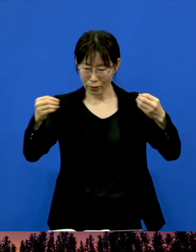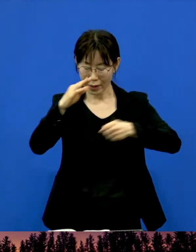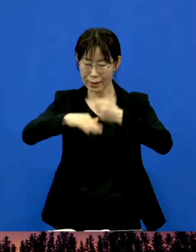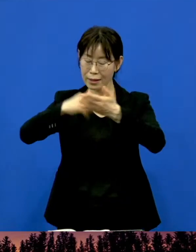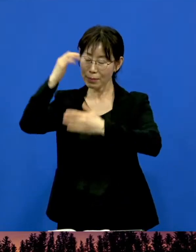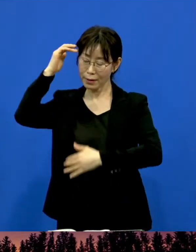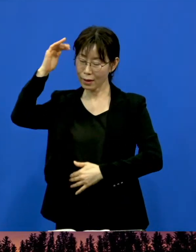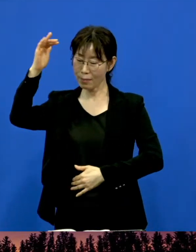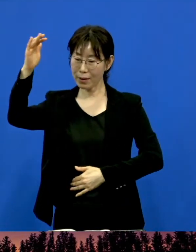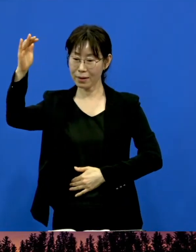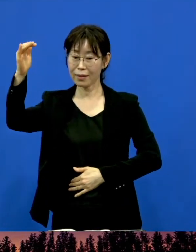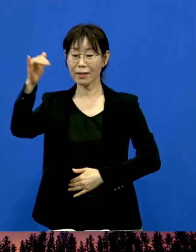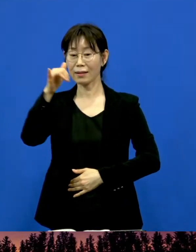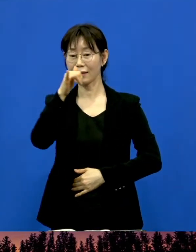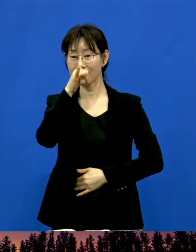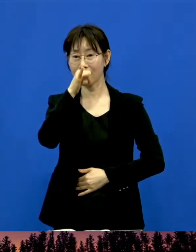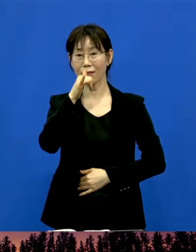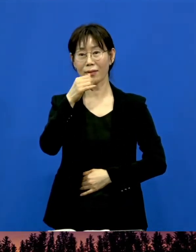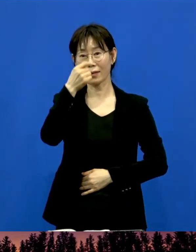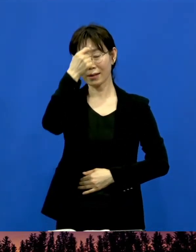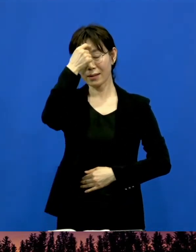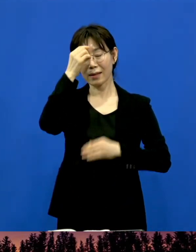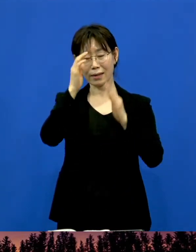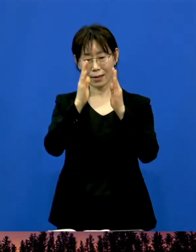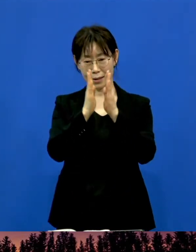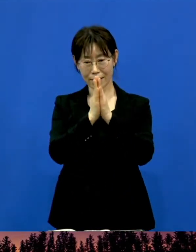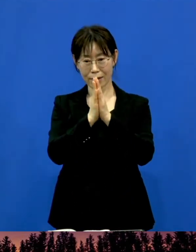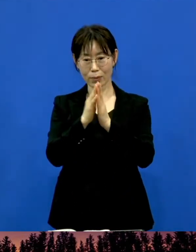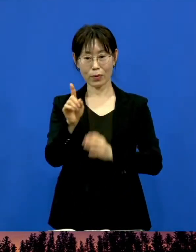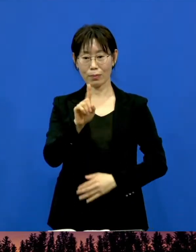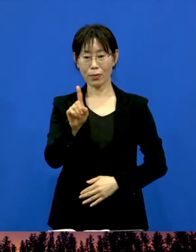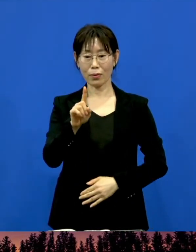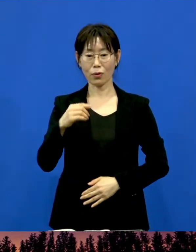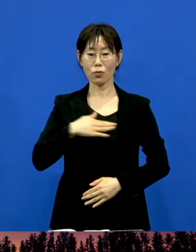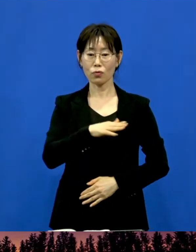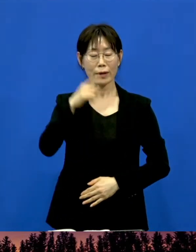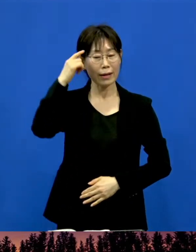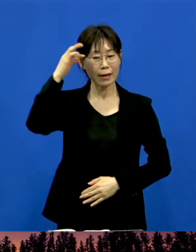여러분, 기도 생활이 그런 의미에서 중요합니다. 기도는 우리의 갈망을 표현하는 거잖아요.